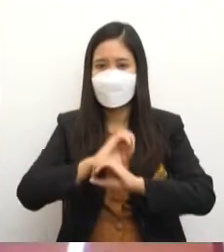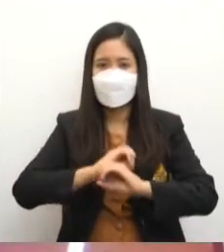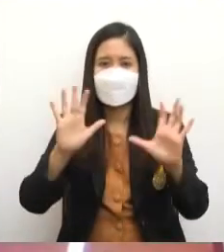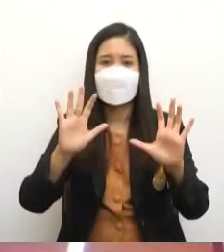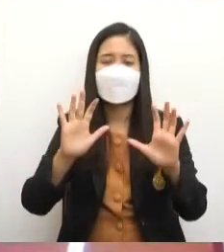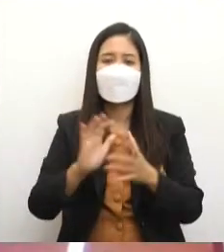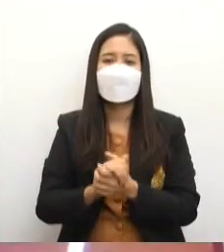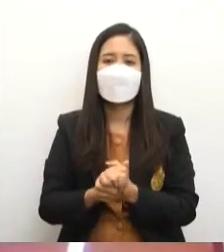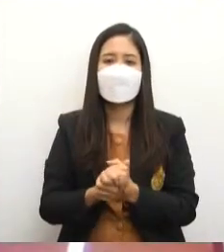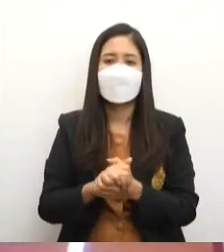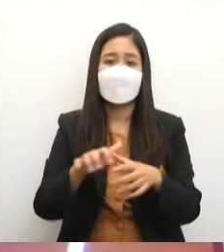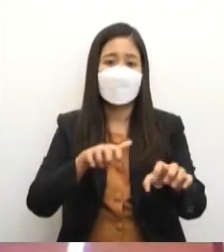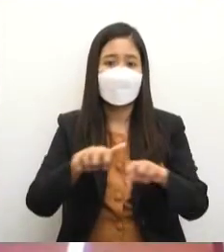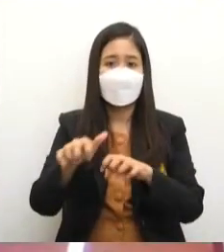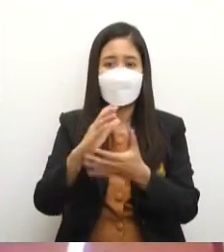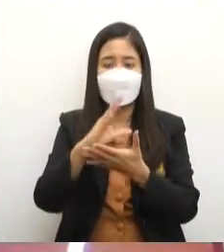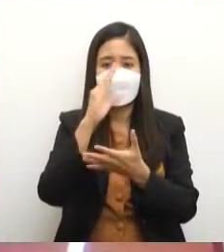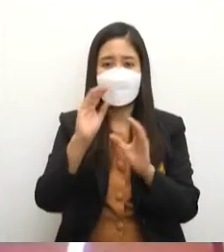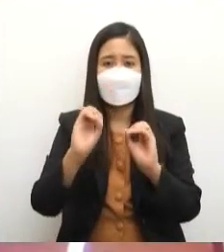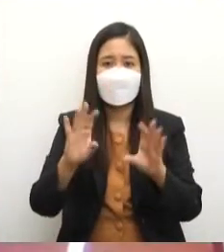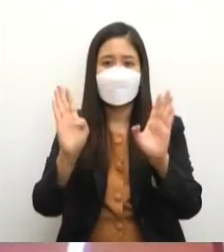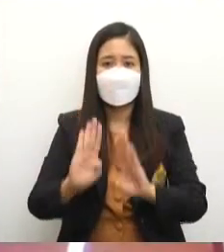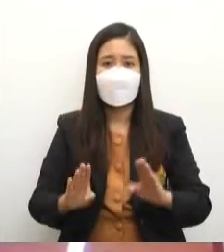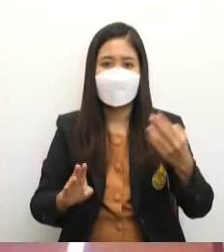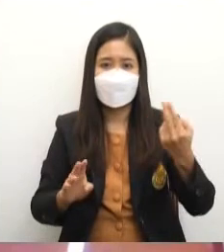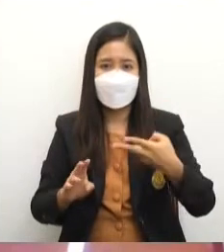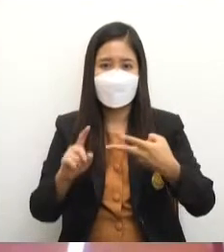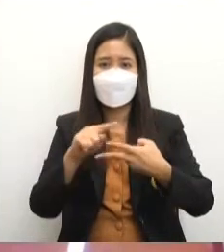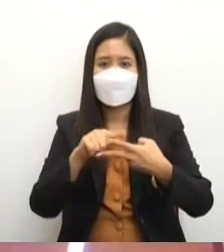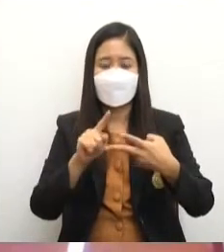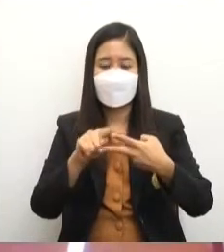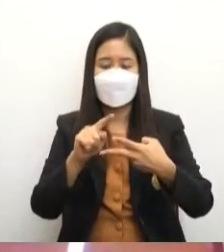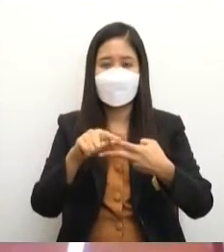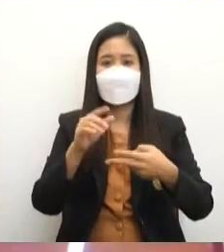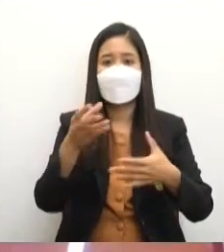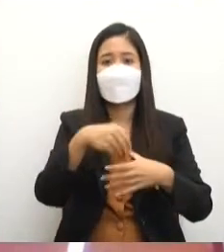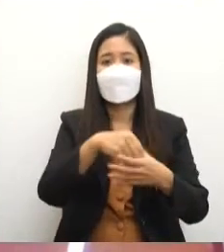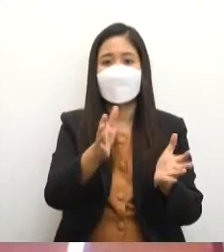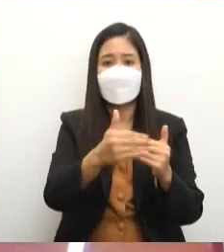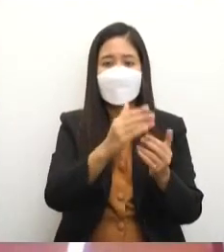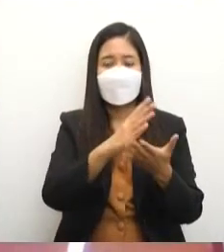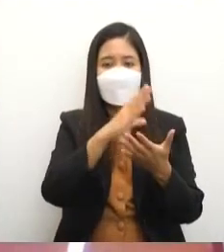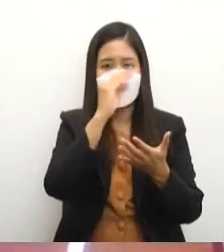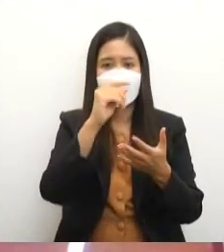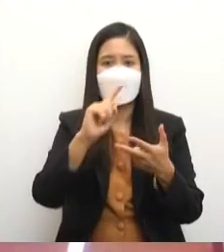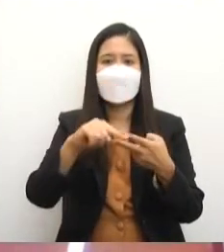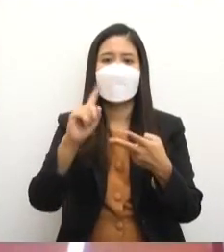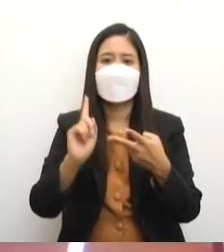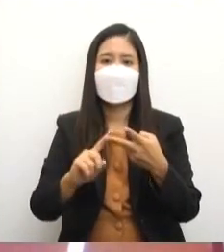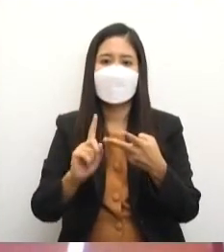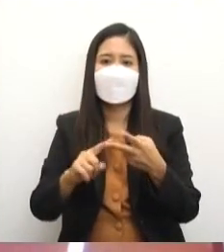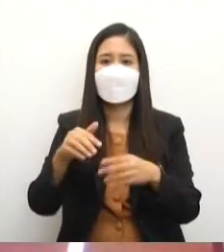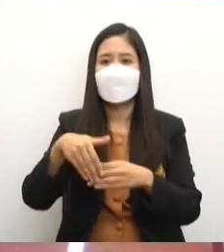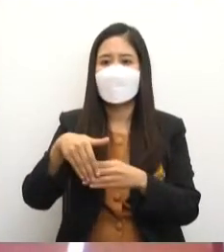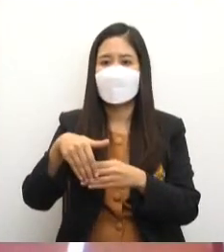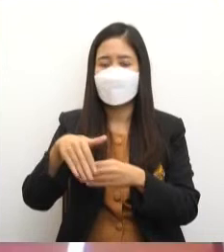โดยจัดการเรียนการสอนใน2ลักษณะก็คือการจัดการเรียนการสอนในห้องเรียนหรือที่เรียกว่า in class นะคะแล้วก็การจัดการเรียนการส